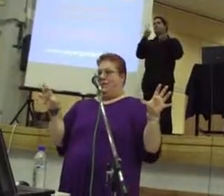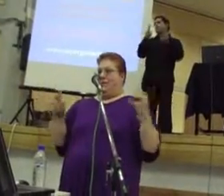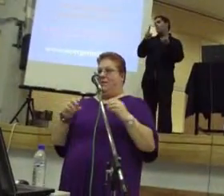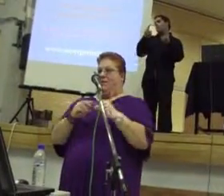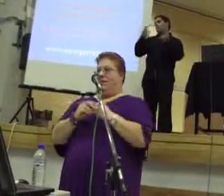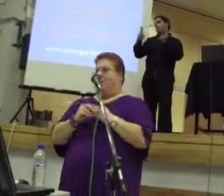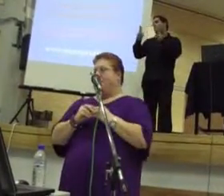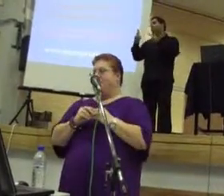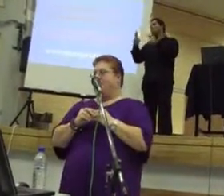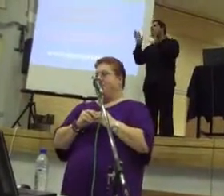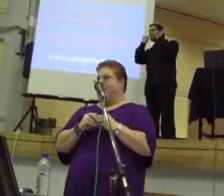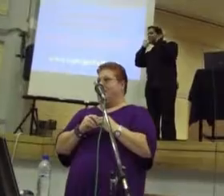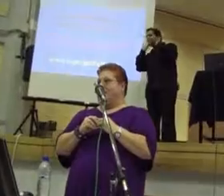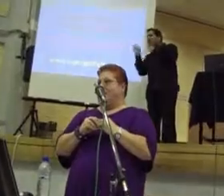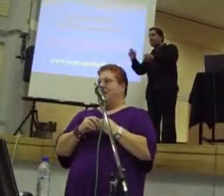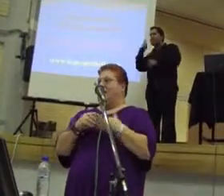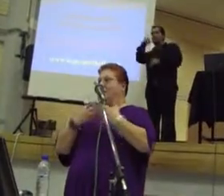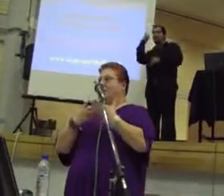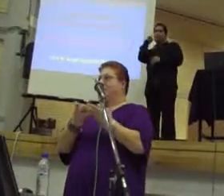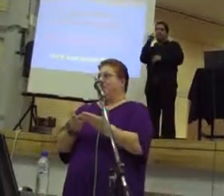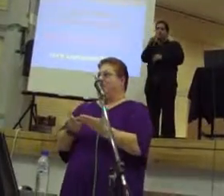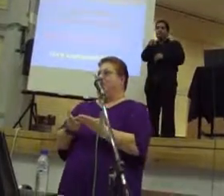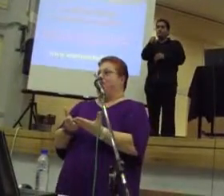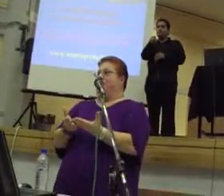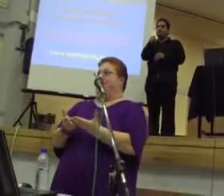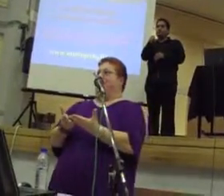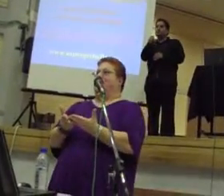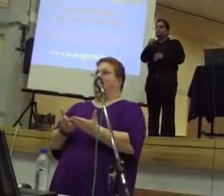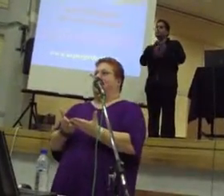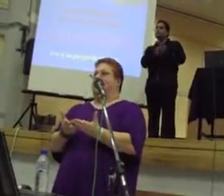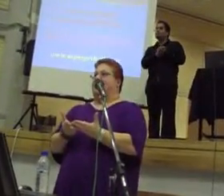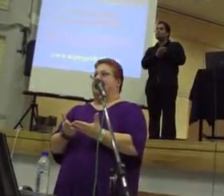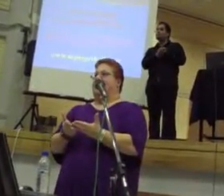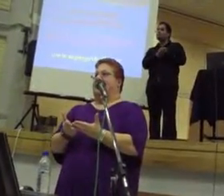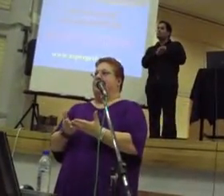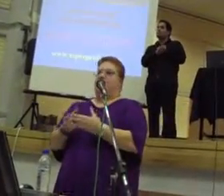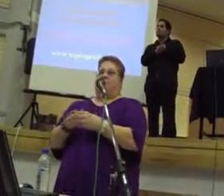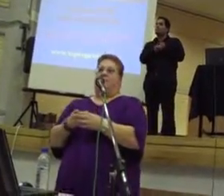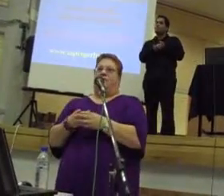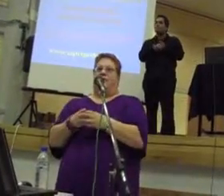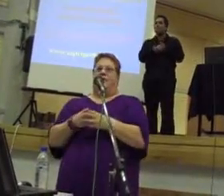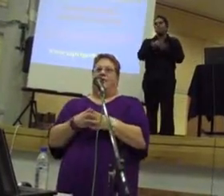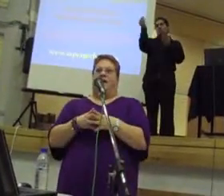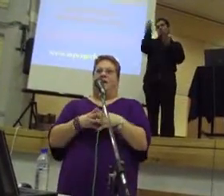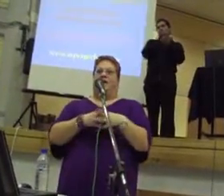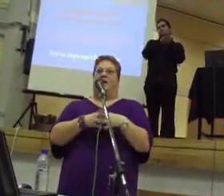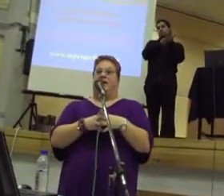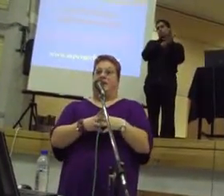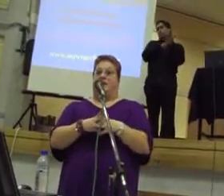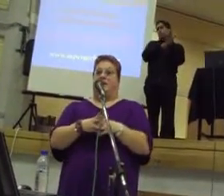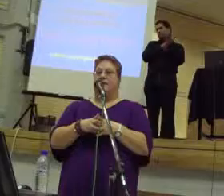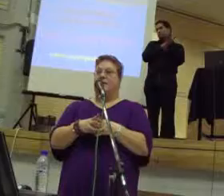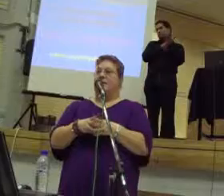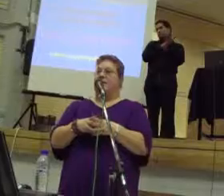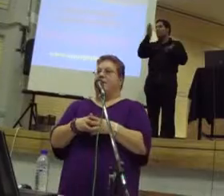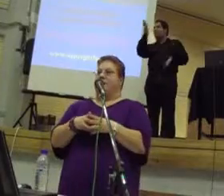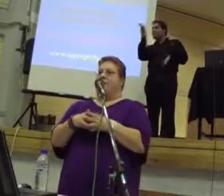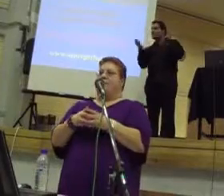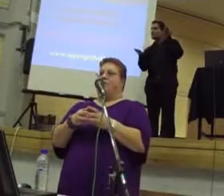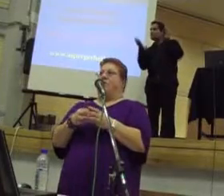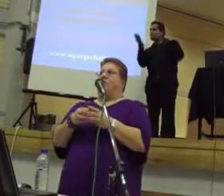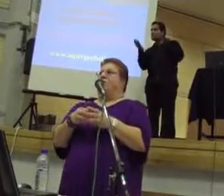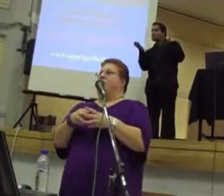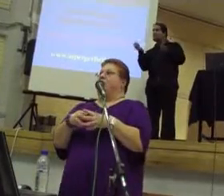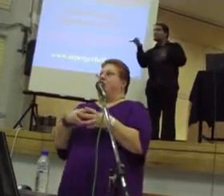κομματιαστά όπως τα σκέφτομαι, για να μπορεί να βγει η ομιλία. Πολλές φορές την κάνω σύγκριση